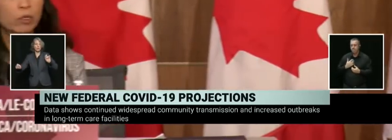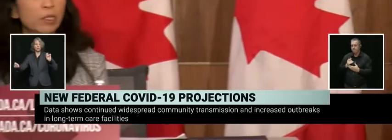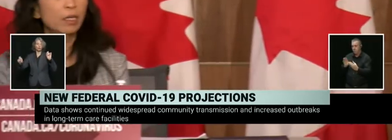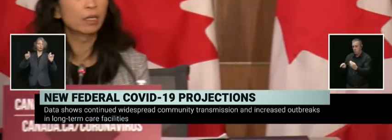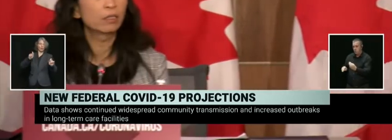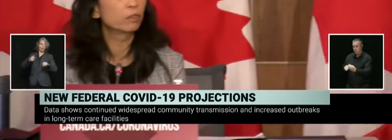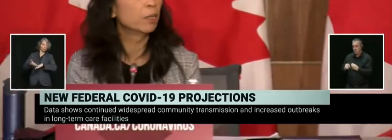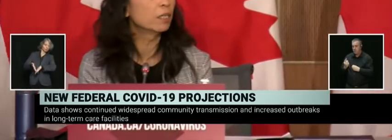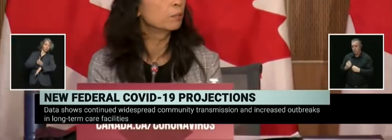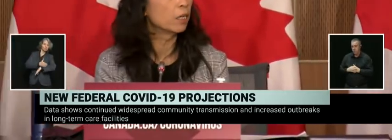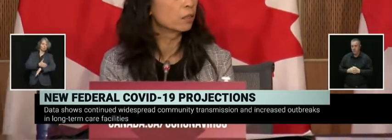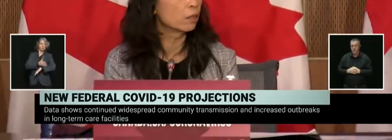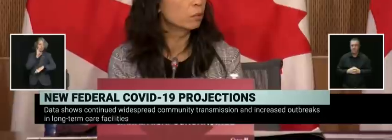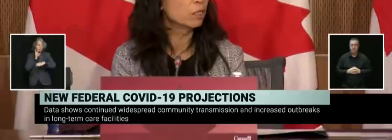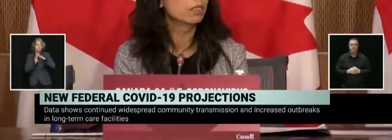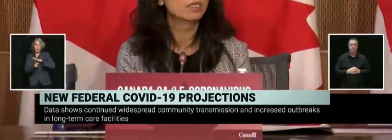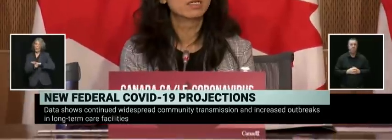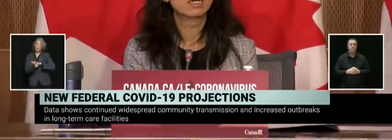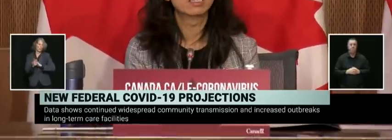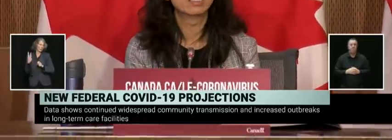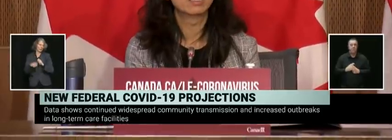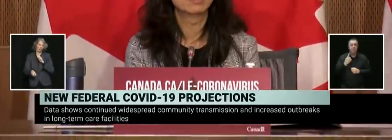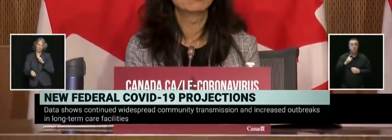le premier trimestre, par exemple,